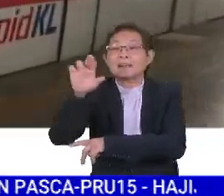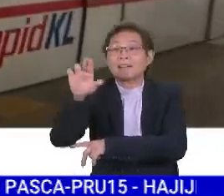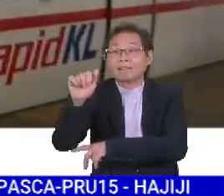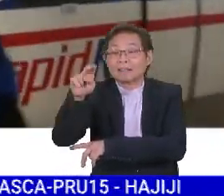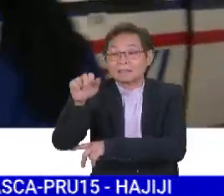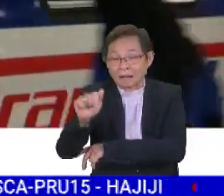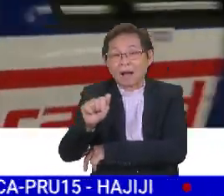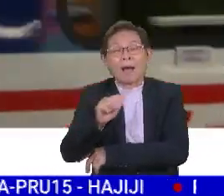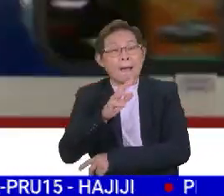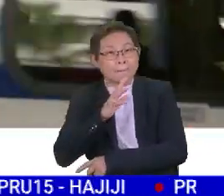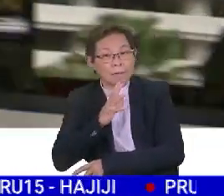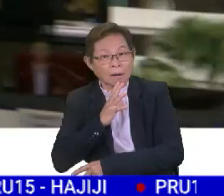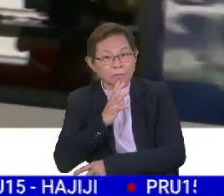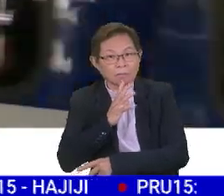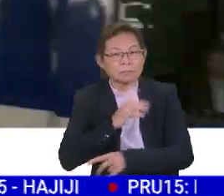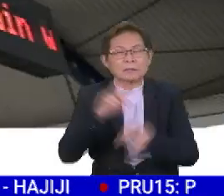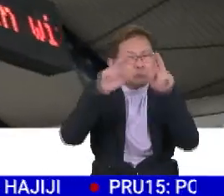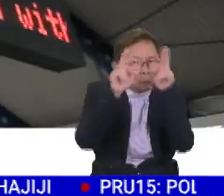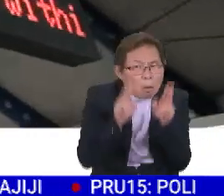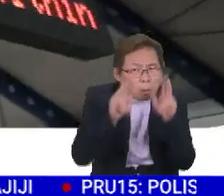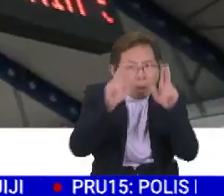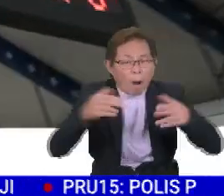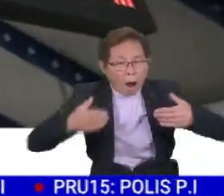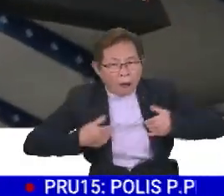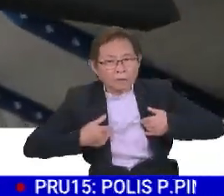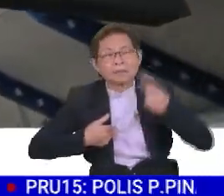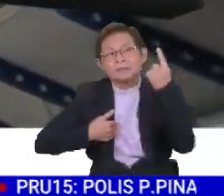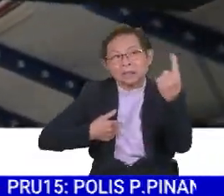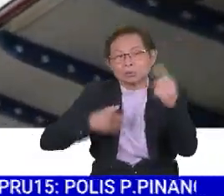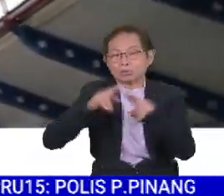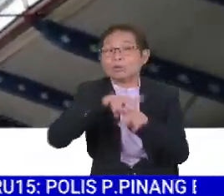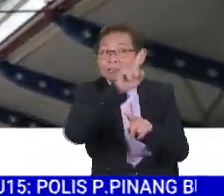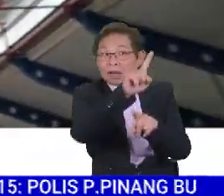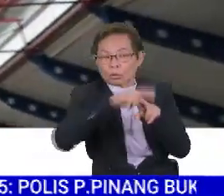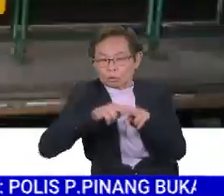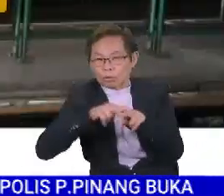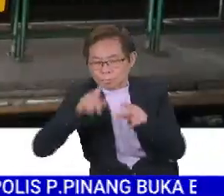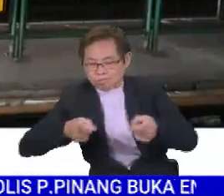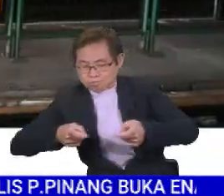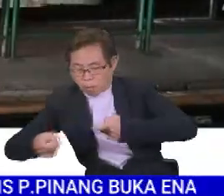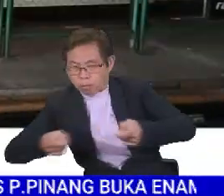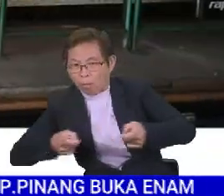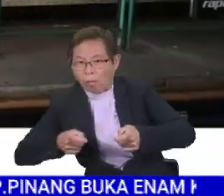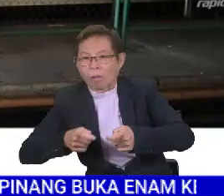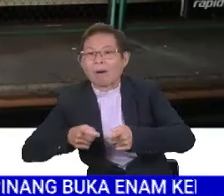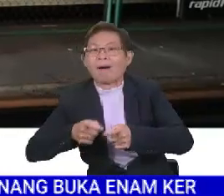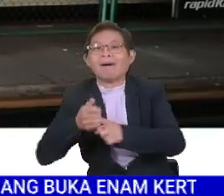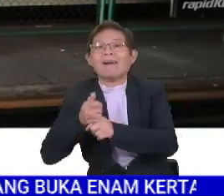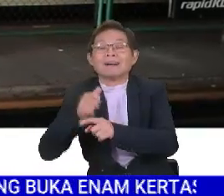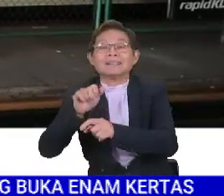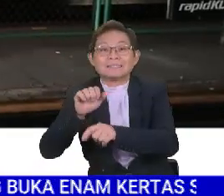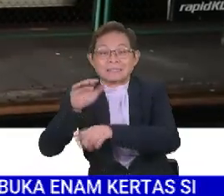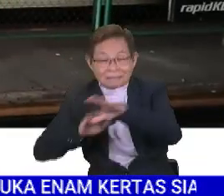Azharuddin Madsah berkata, dalam sesi ujian itu, didapati hanya sebuah tren terpaksa dikawal secara manual.